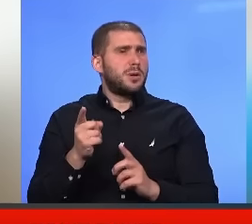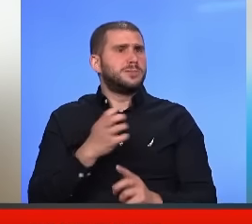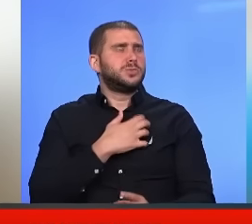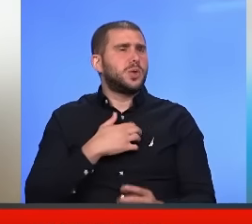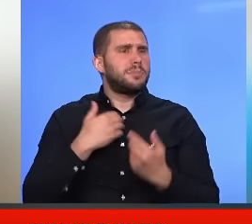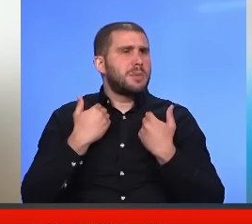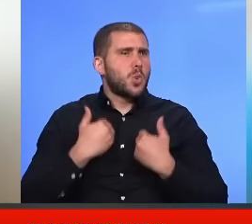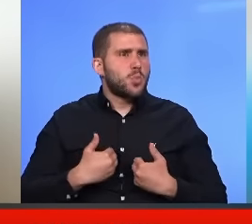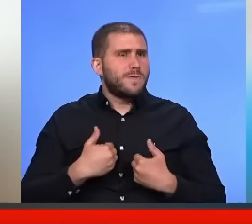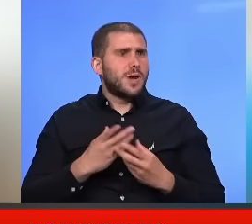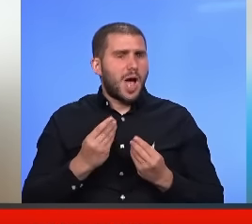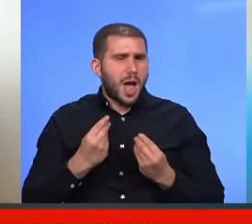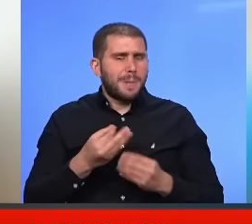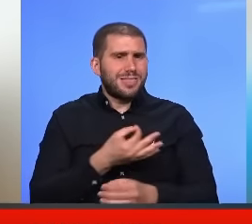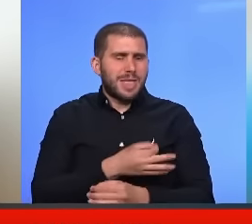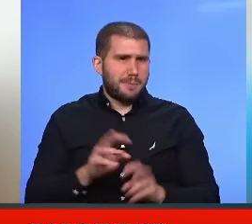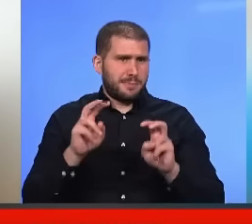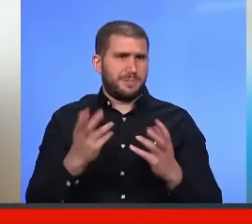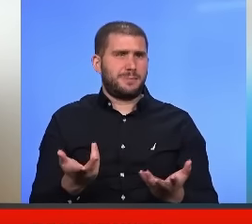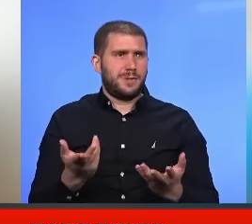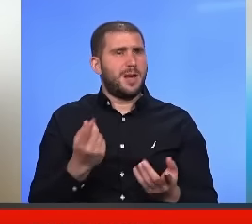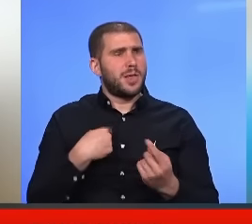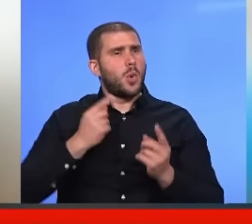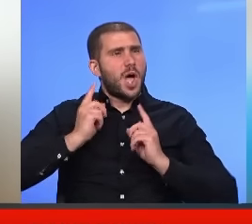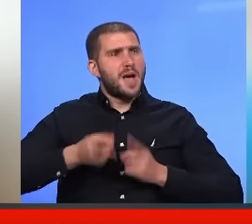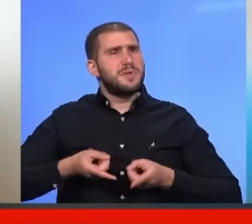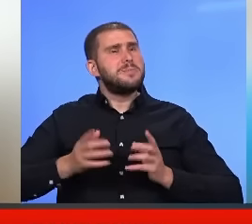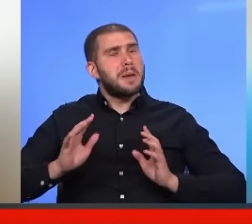לפצועים שמהגוף שלנו יוצא הרבה דם, ואנחנו חייבים פה